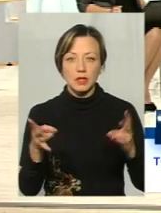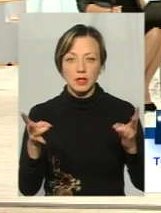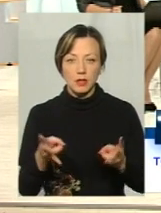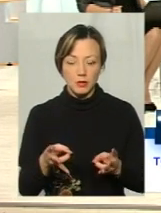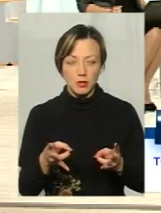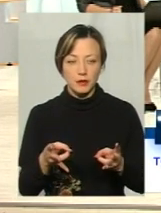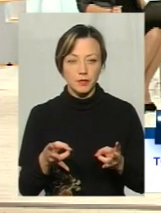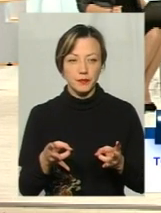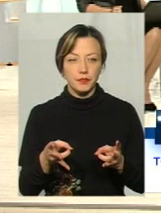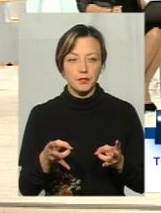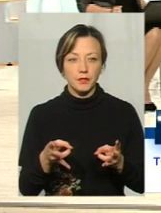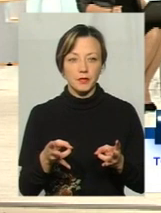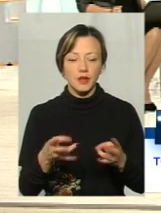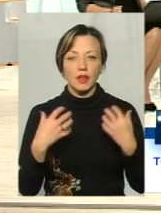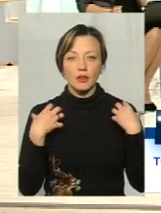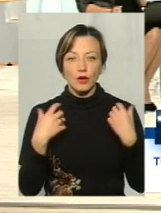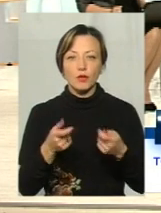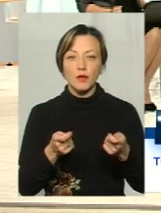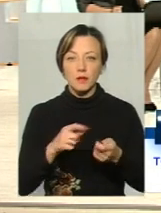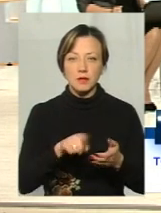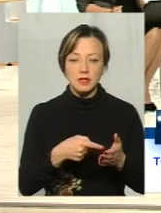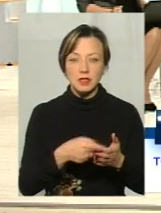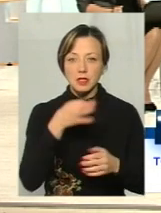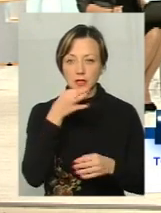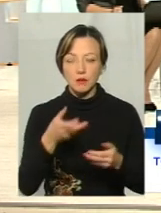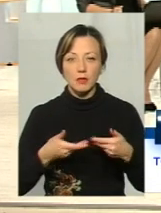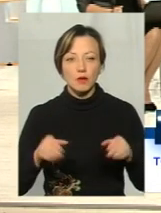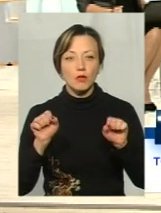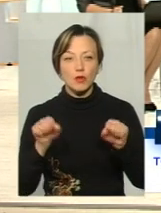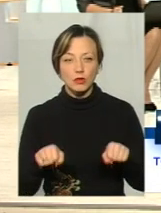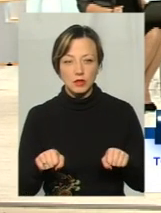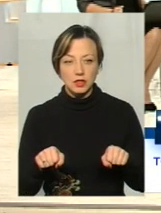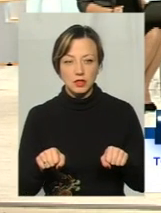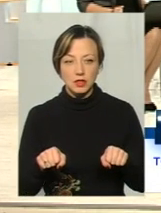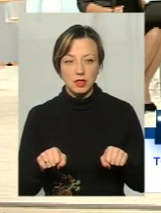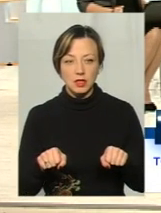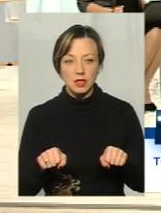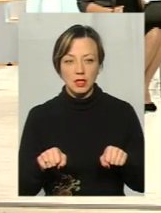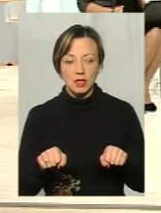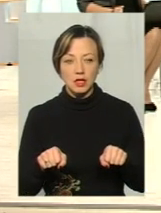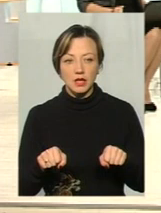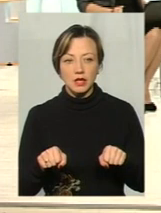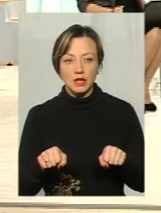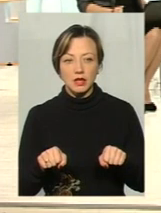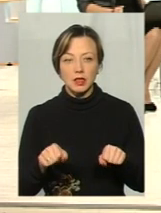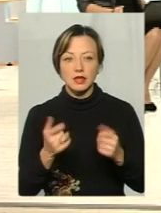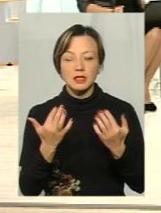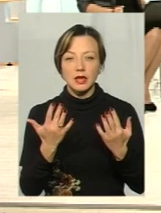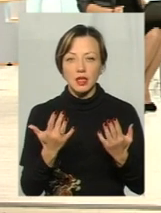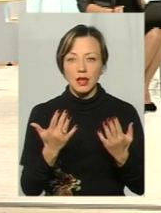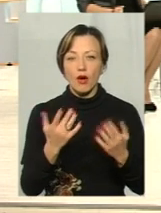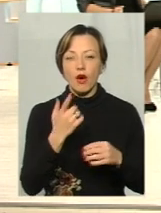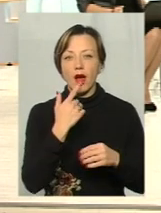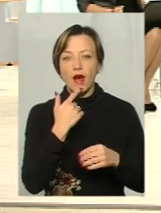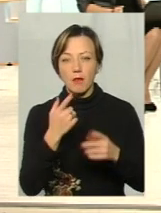і начальник управління міський сказав, що ми можемо. Я не можу зараз за гематологію говорити, чи, за скільки там створяться